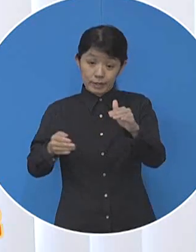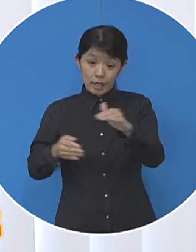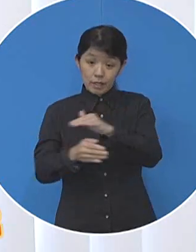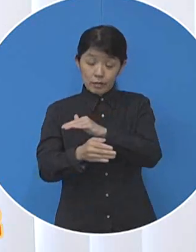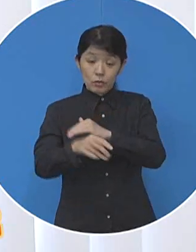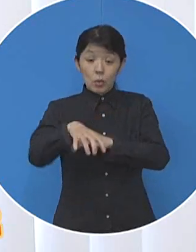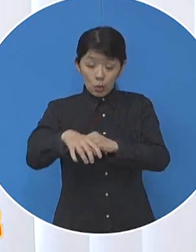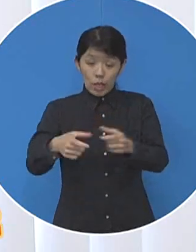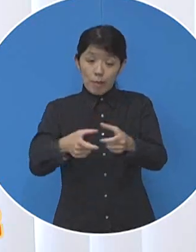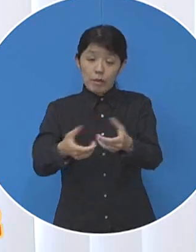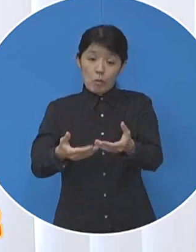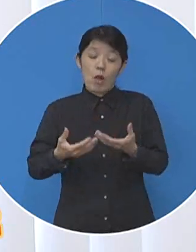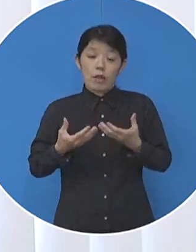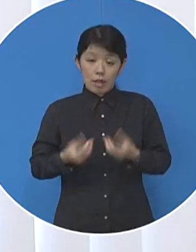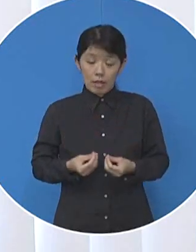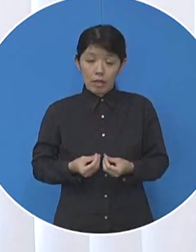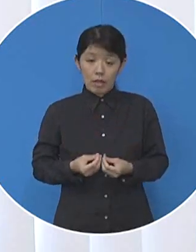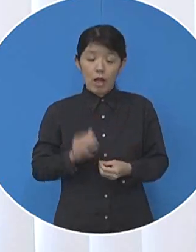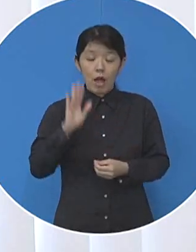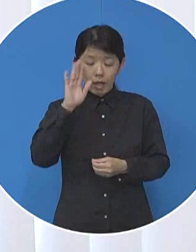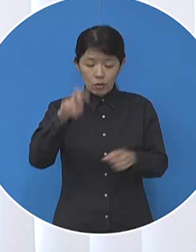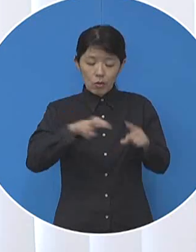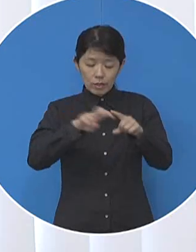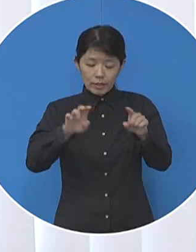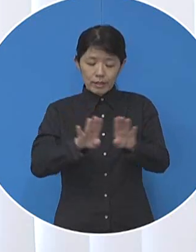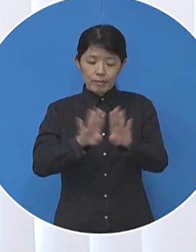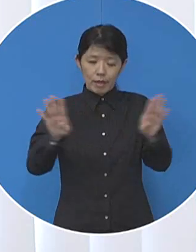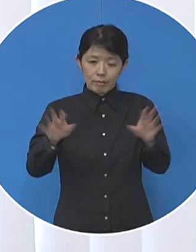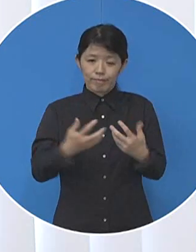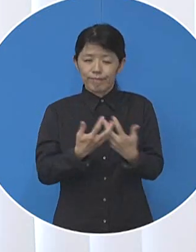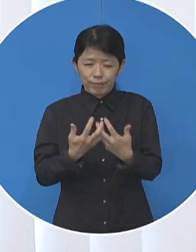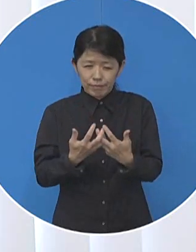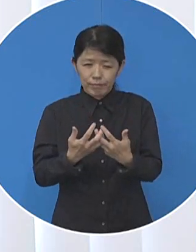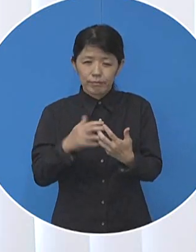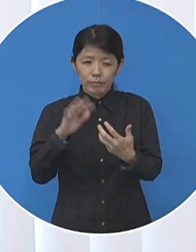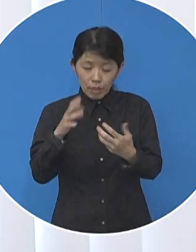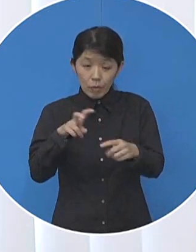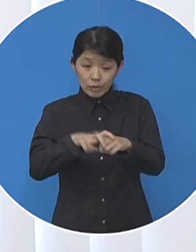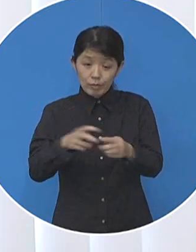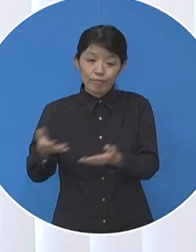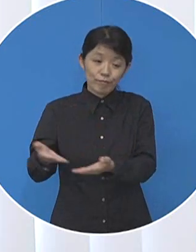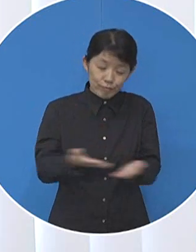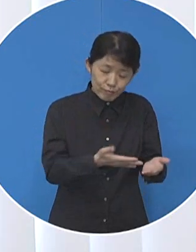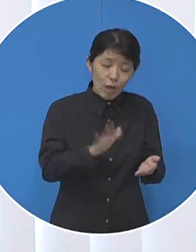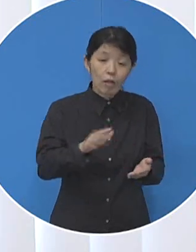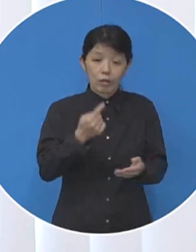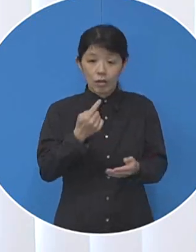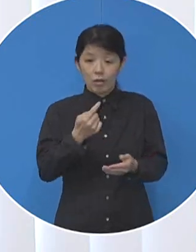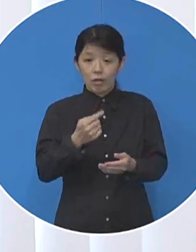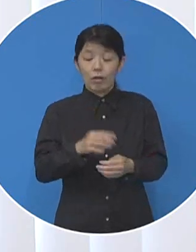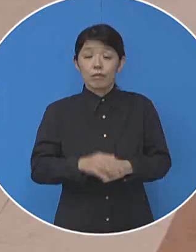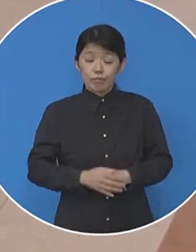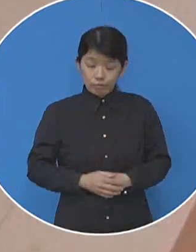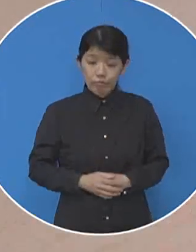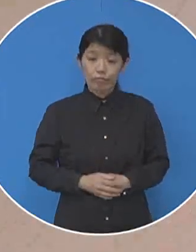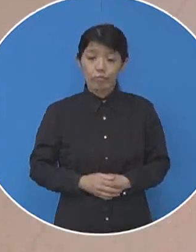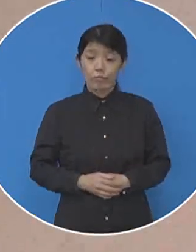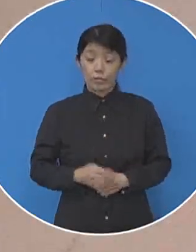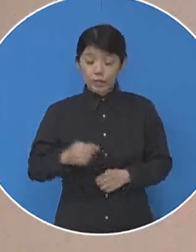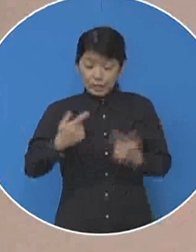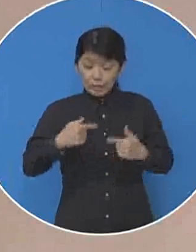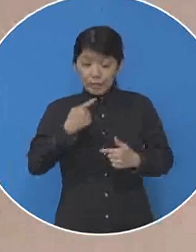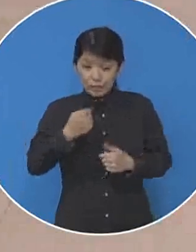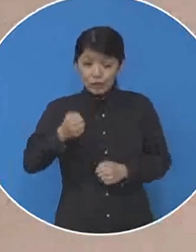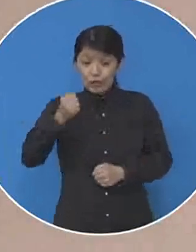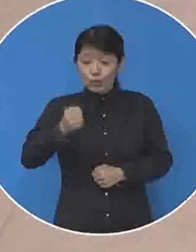ークいただいたんですけど、さっと席を譲ってもらえるっていうのがありがたいですね。まあ、